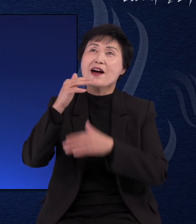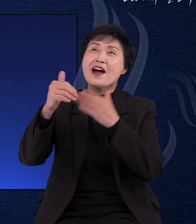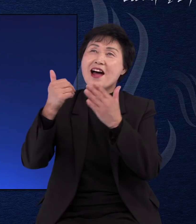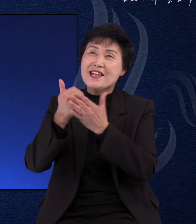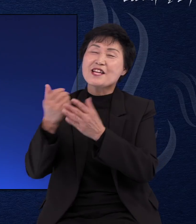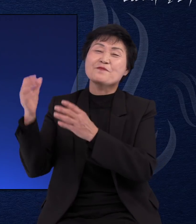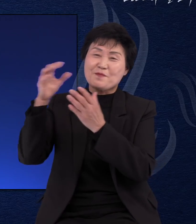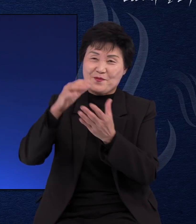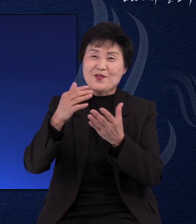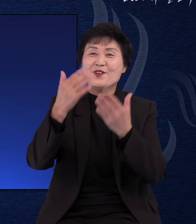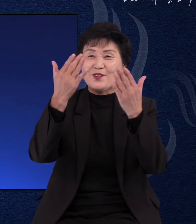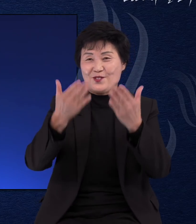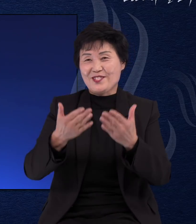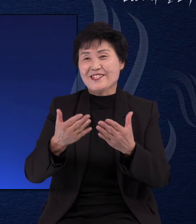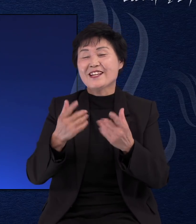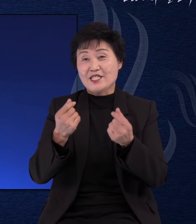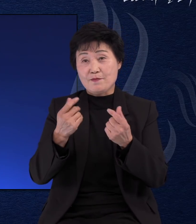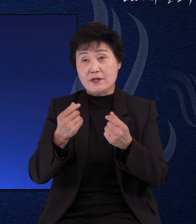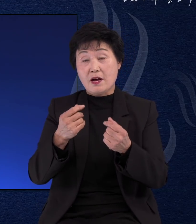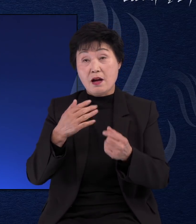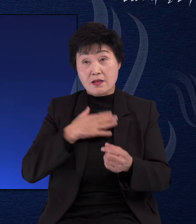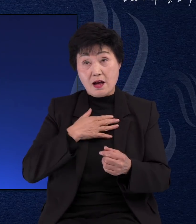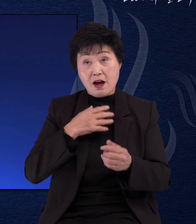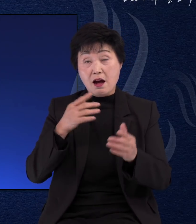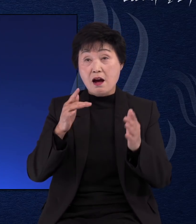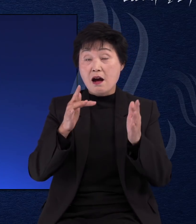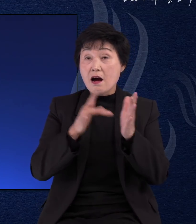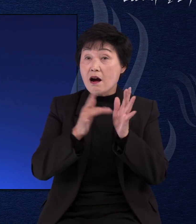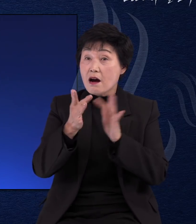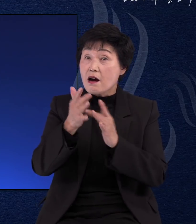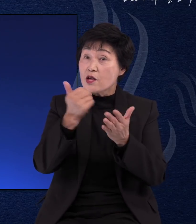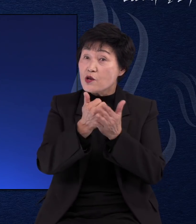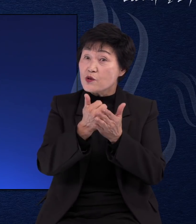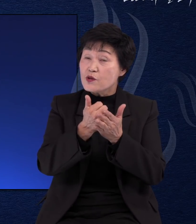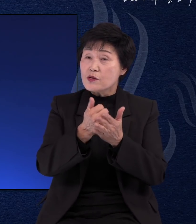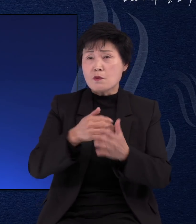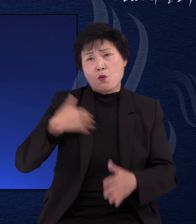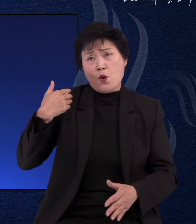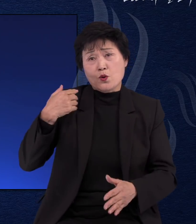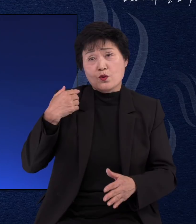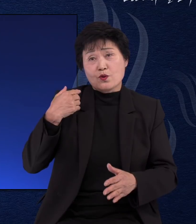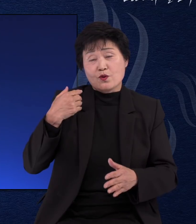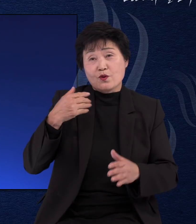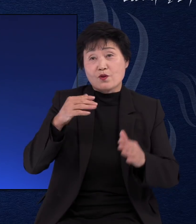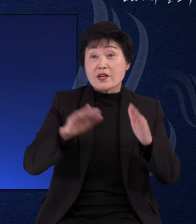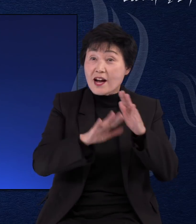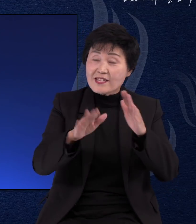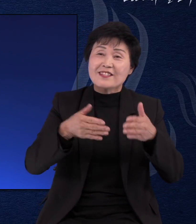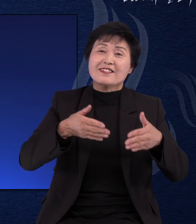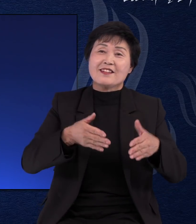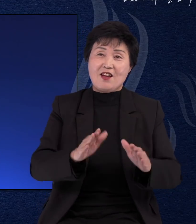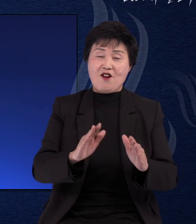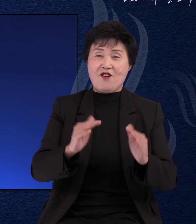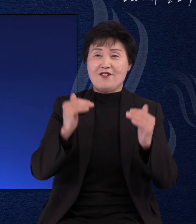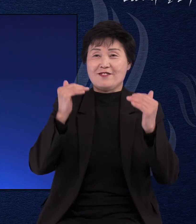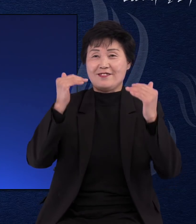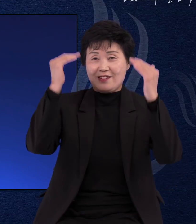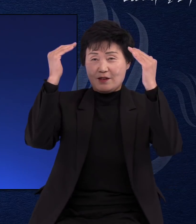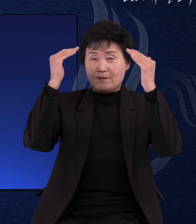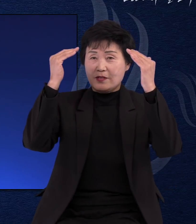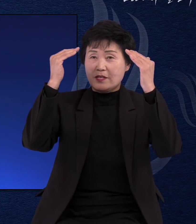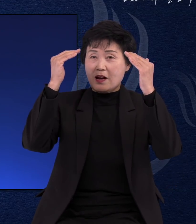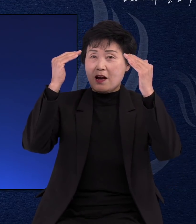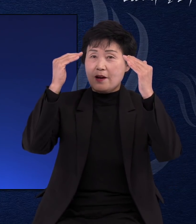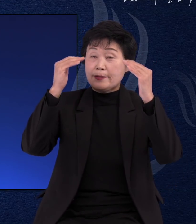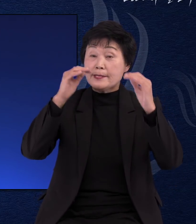생각합니다. 저는 예수님을 믿지 않는 집안에서 태어나서 어릴 적 성장하게 됩니다. 한 18가구